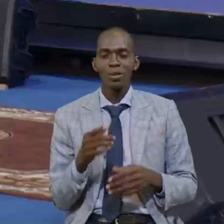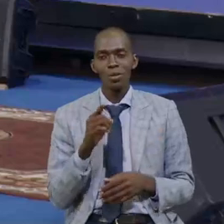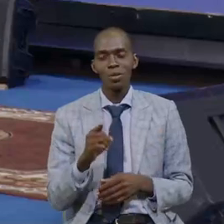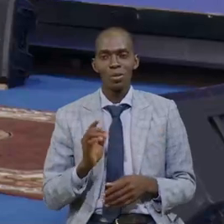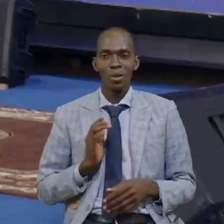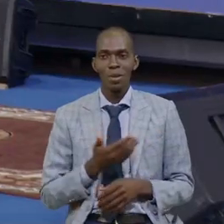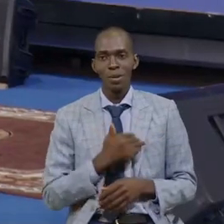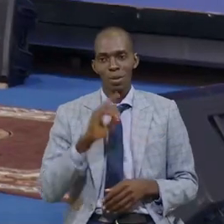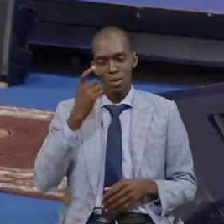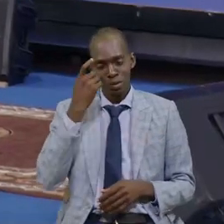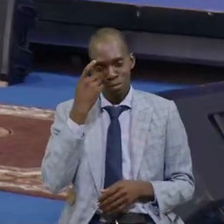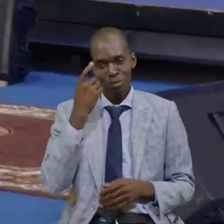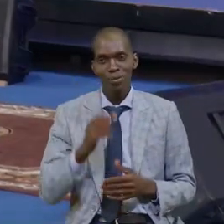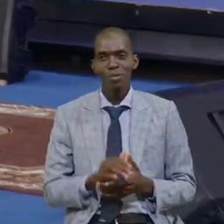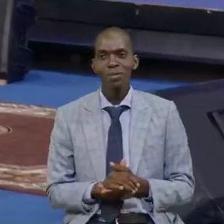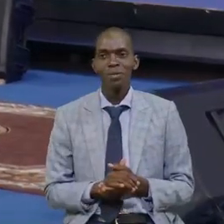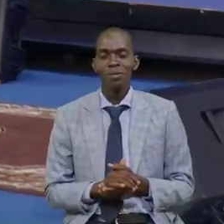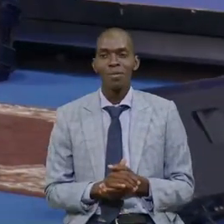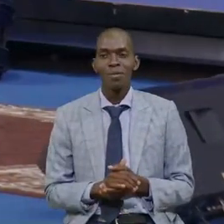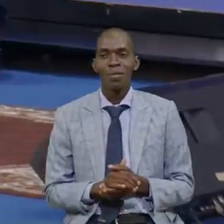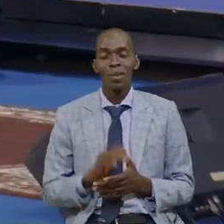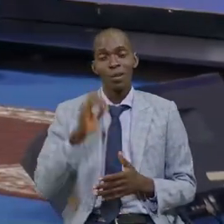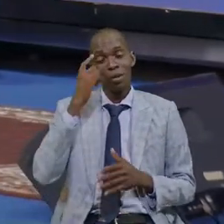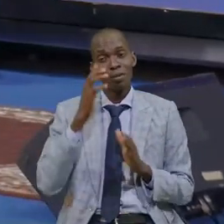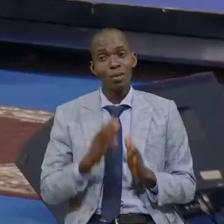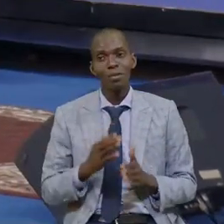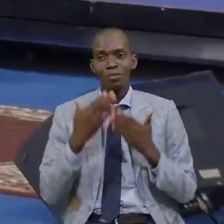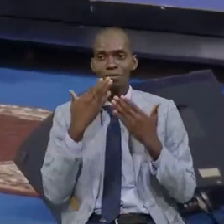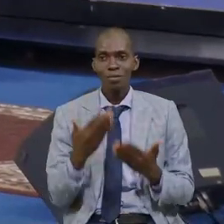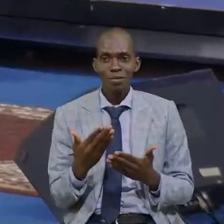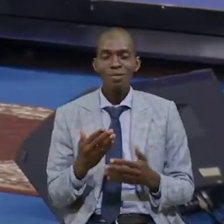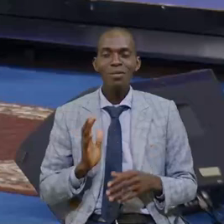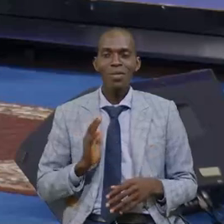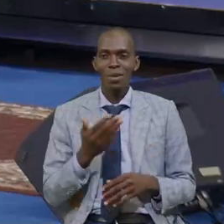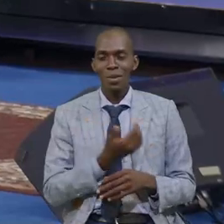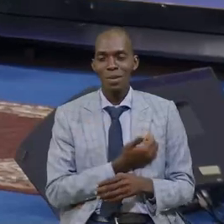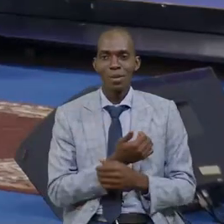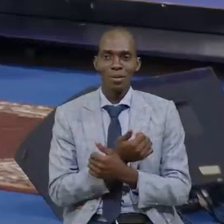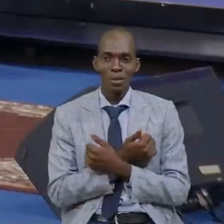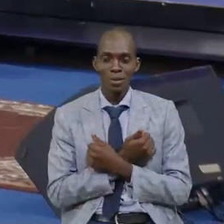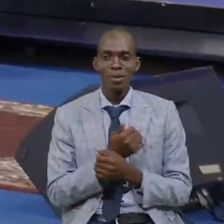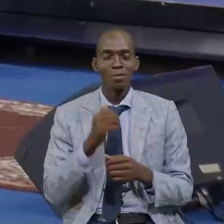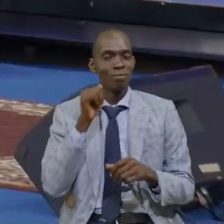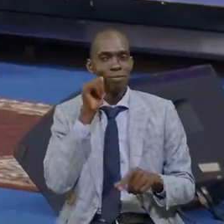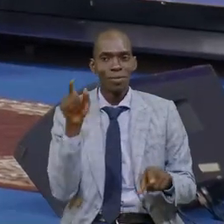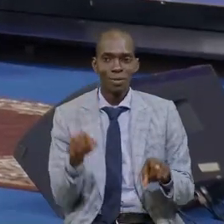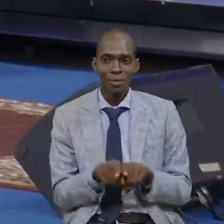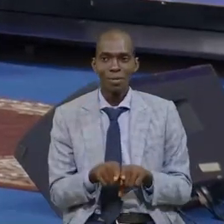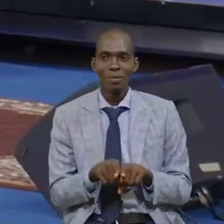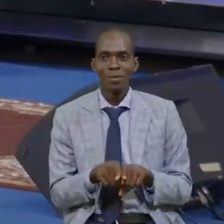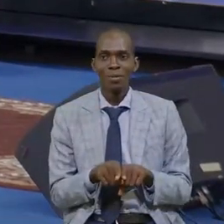Merci, gouverneur, son excellence, et merci à notre sœur